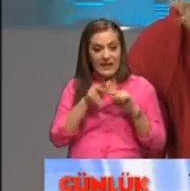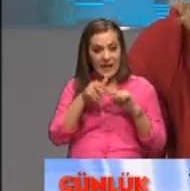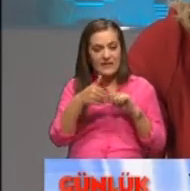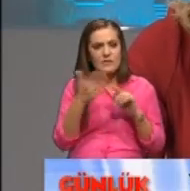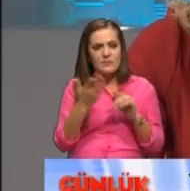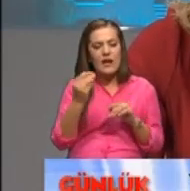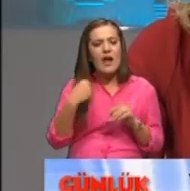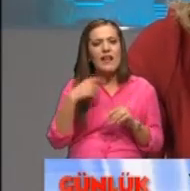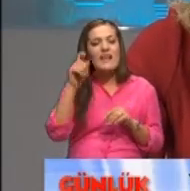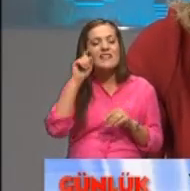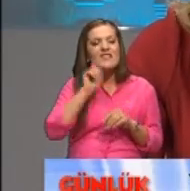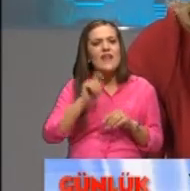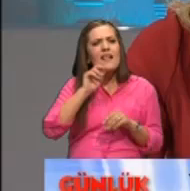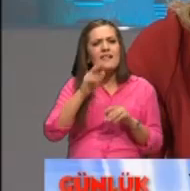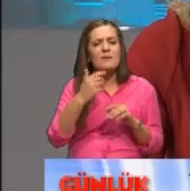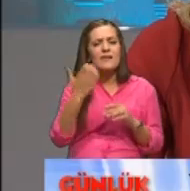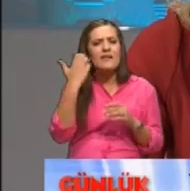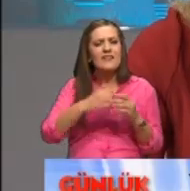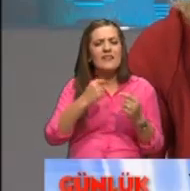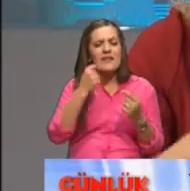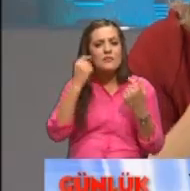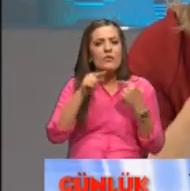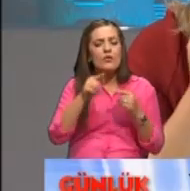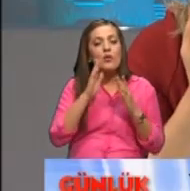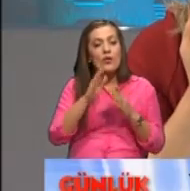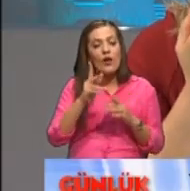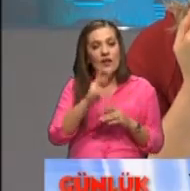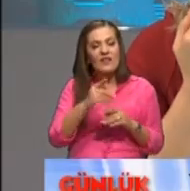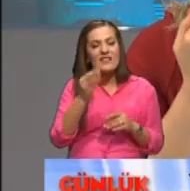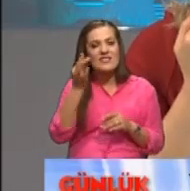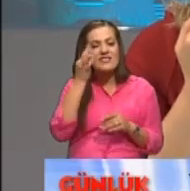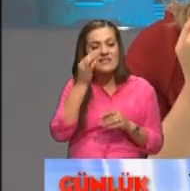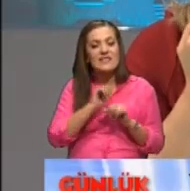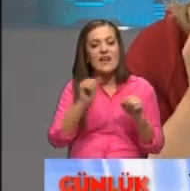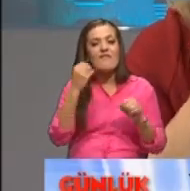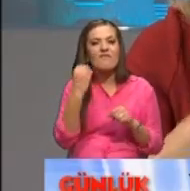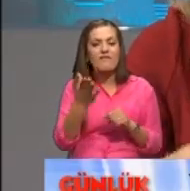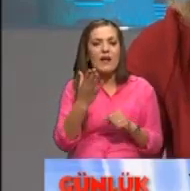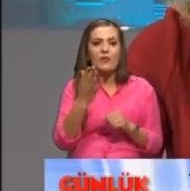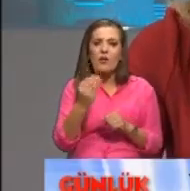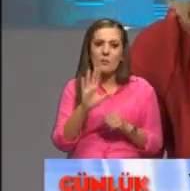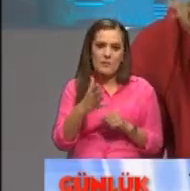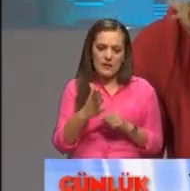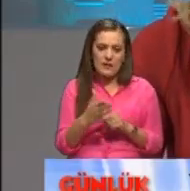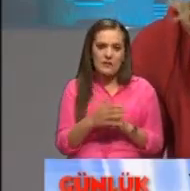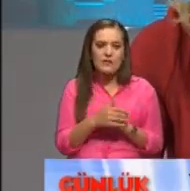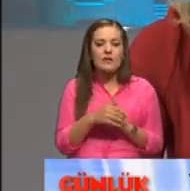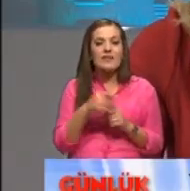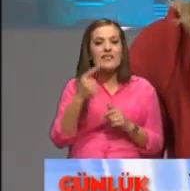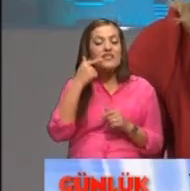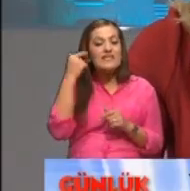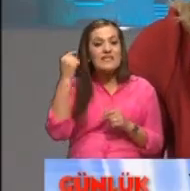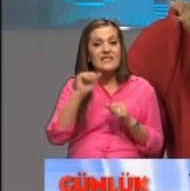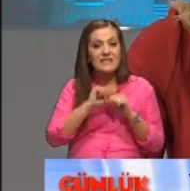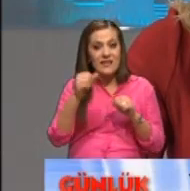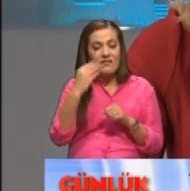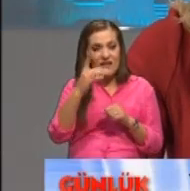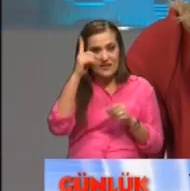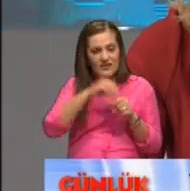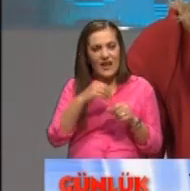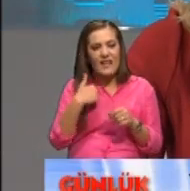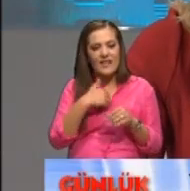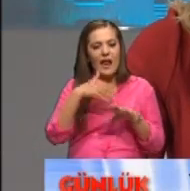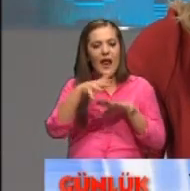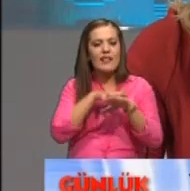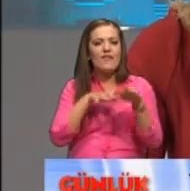Kesseniz bile hala jilet gibi keskinliği devam eder. Buna yönelik olarak ciltlerine zarar verme durumu söz konusudur. Ciltlerine zarar verdiği için